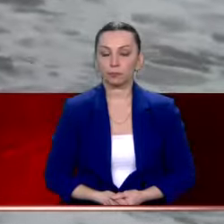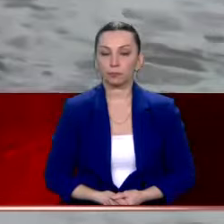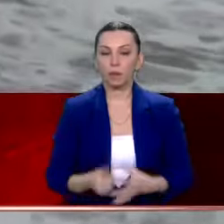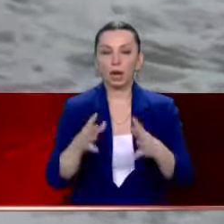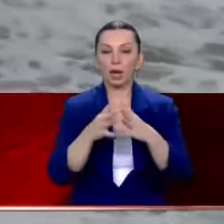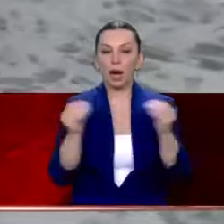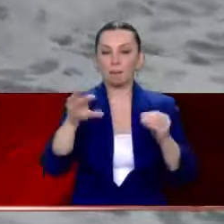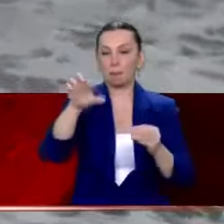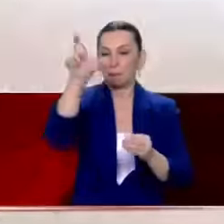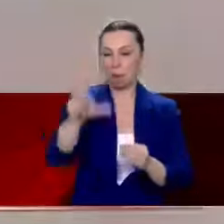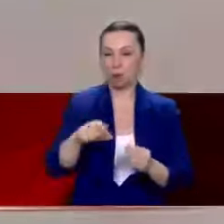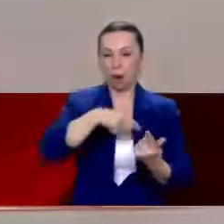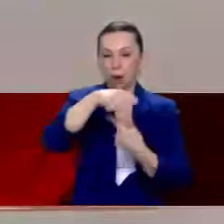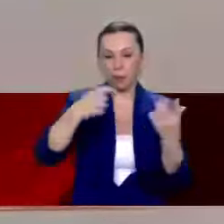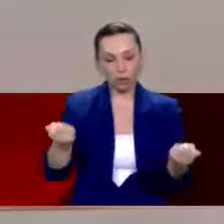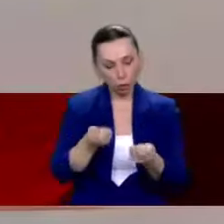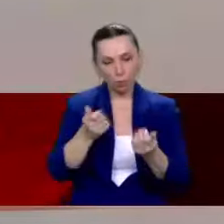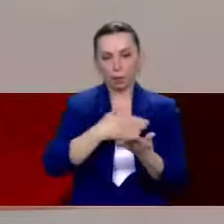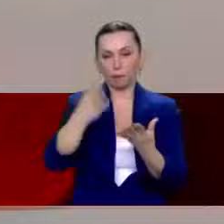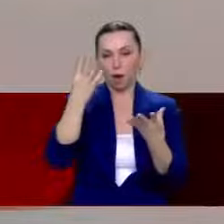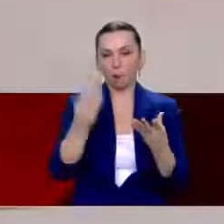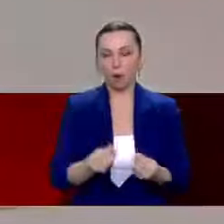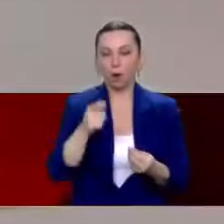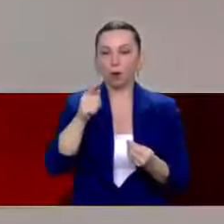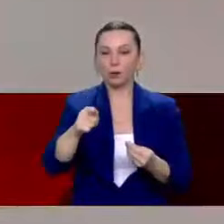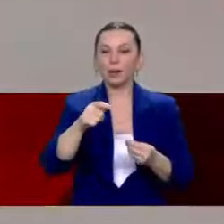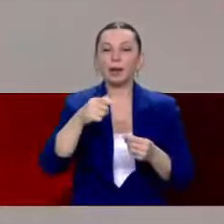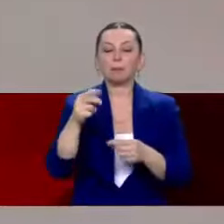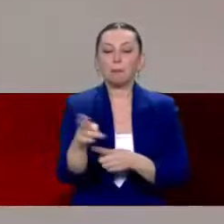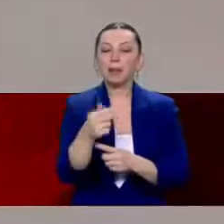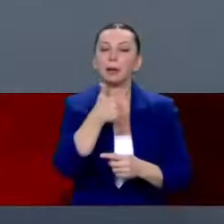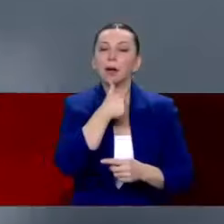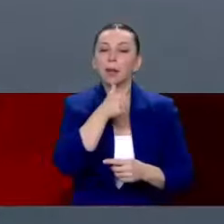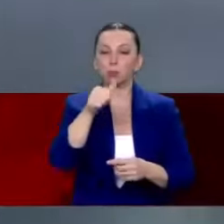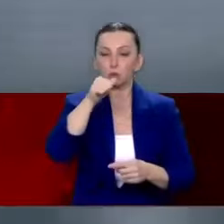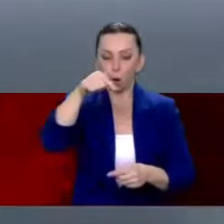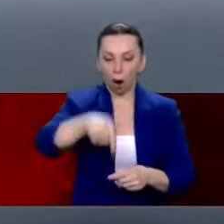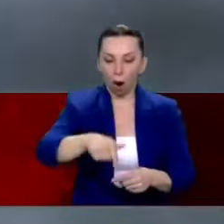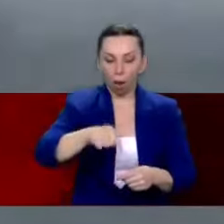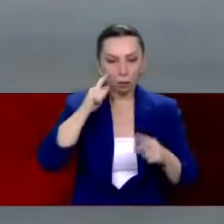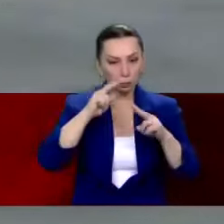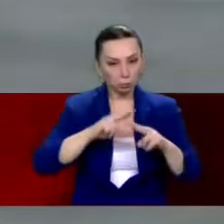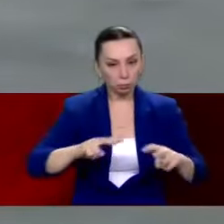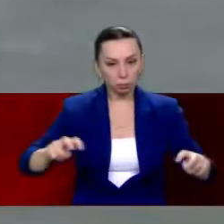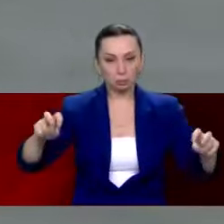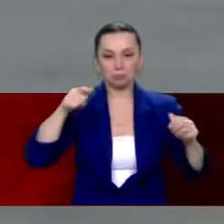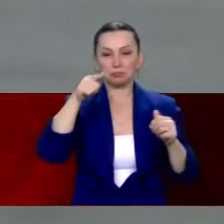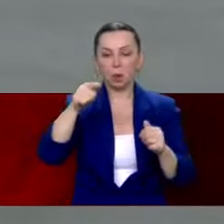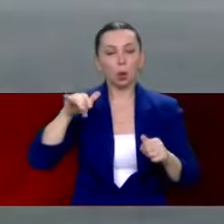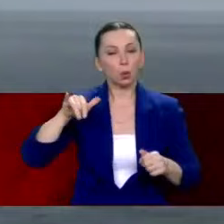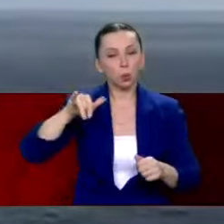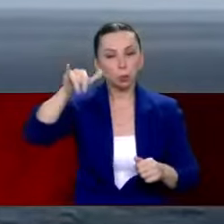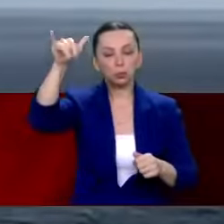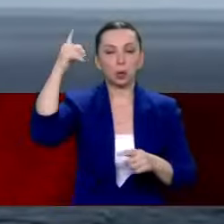Kayıp mürettebatı arama çalışmaları ise sürüyor. Dalgıçlar su altını tarıyor. Uçaklar ve sahil güvenlik botları da Bursa'dan Bandırma'ya